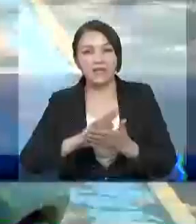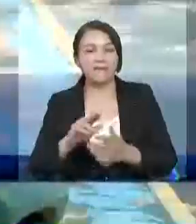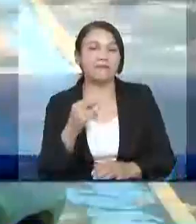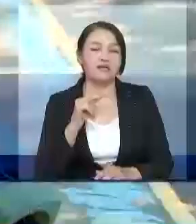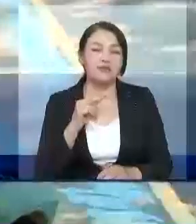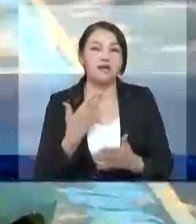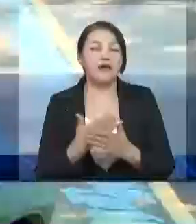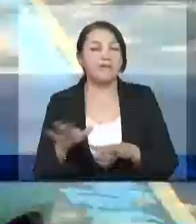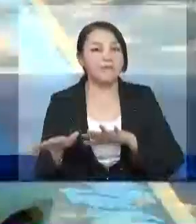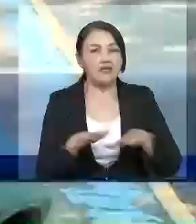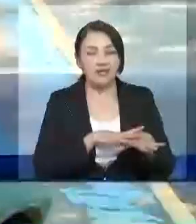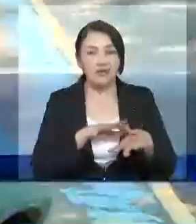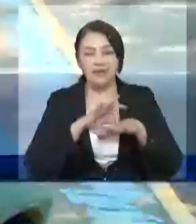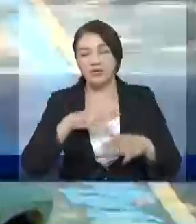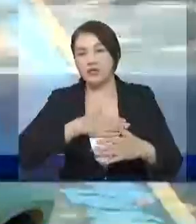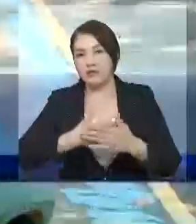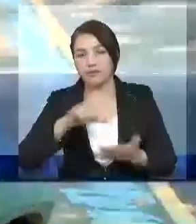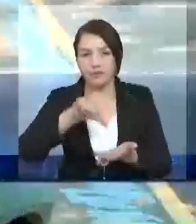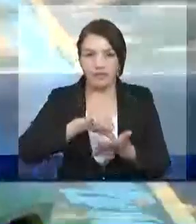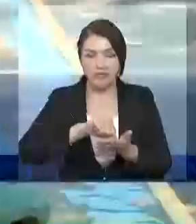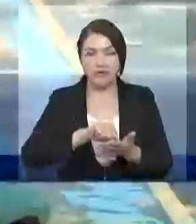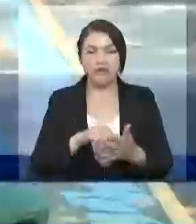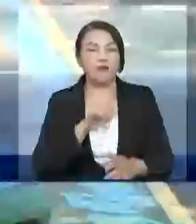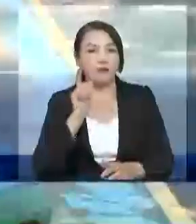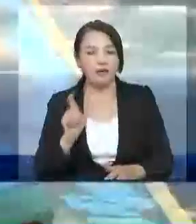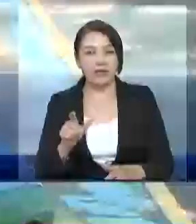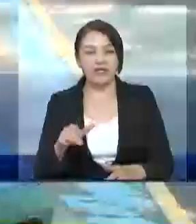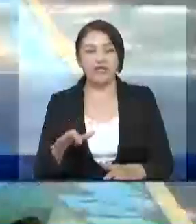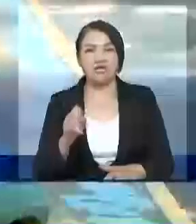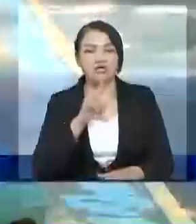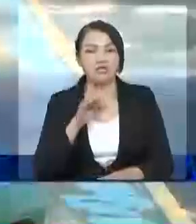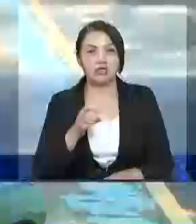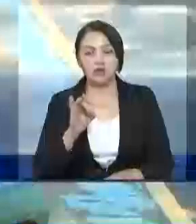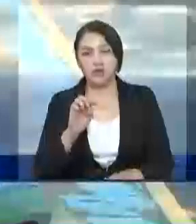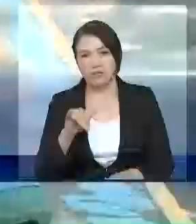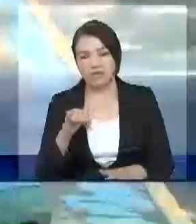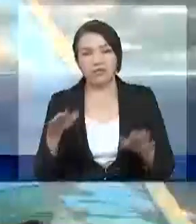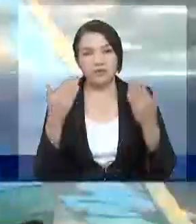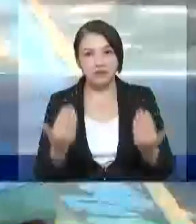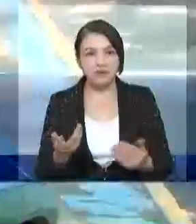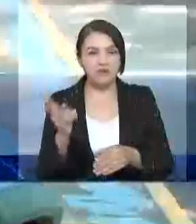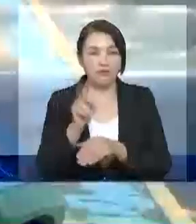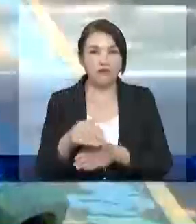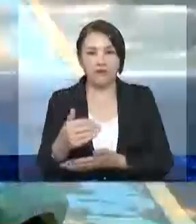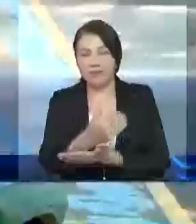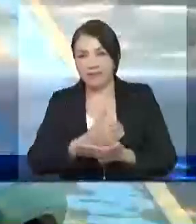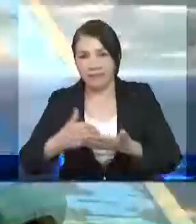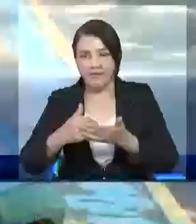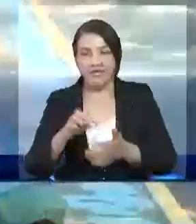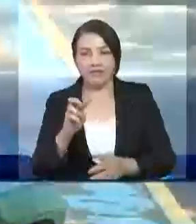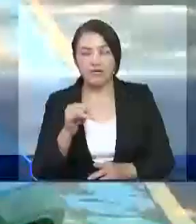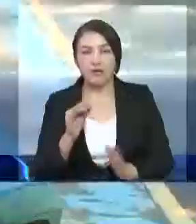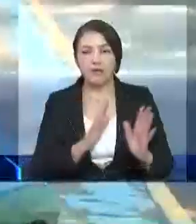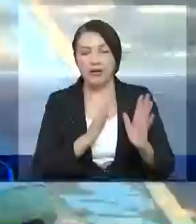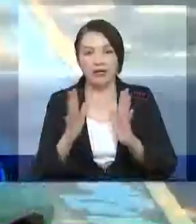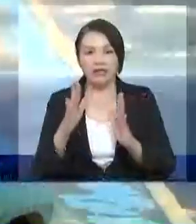Бисенбе». В мероприятии активное участие принимают и активисты молодежного крыла «Жастар Рухо». Вот сегодня вышли на уборку территории